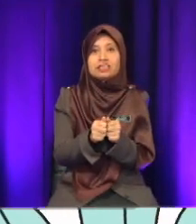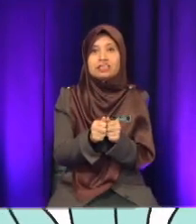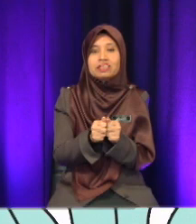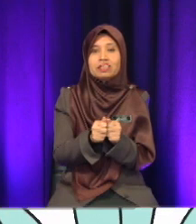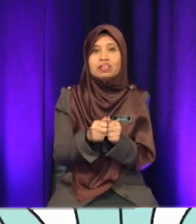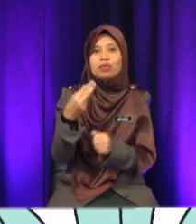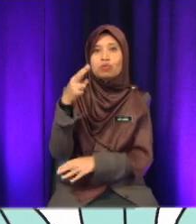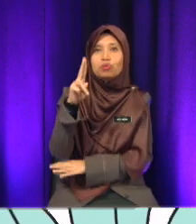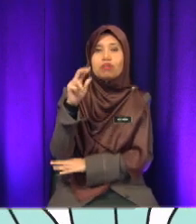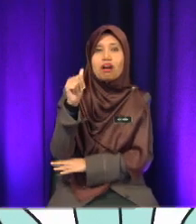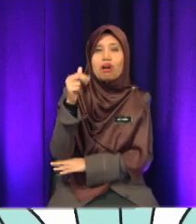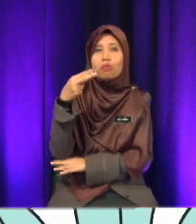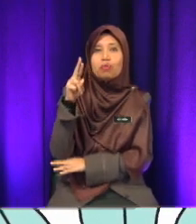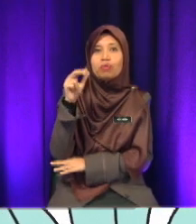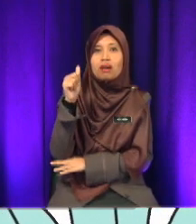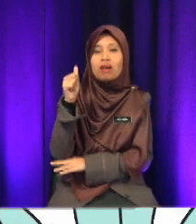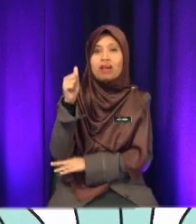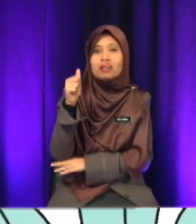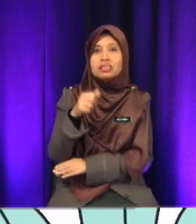kura-kura bye